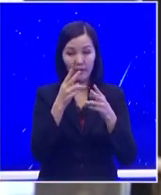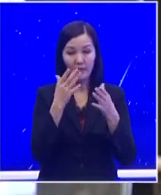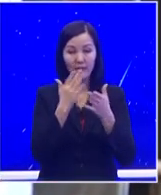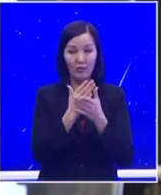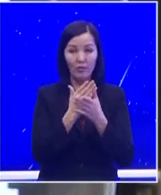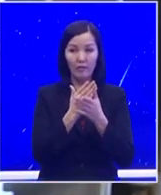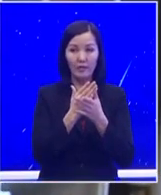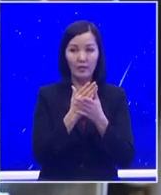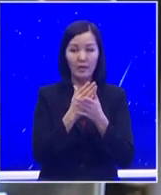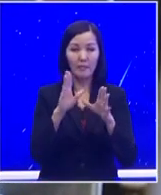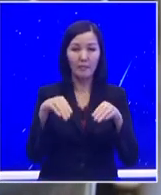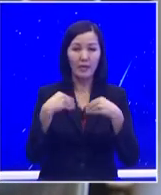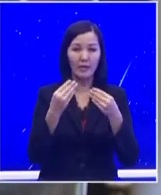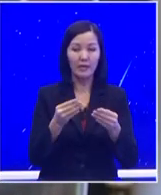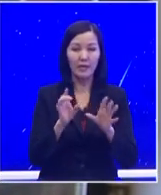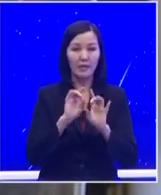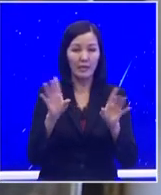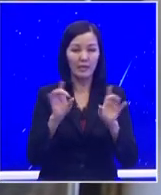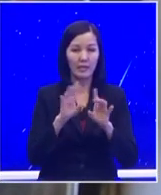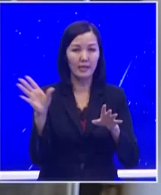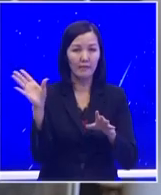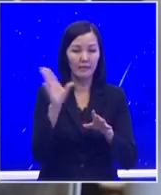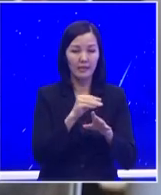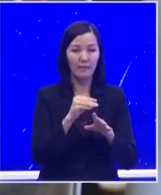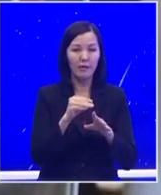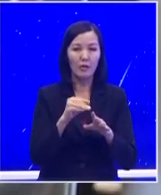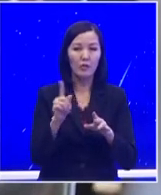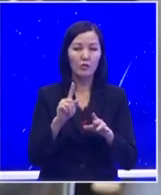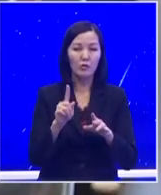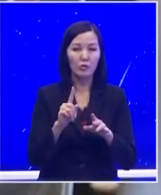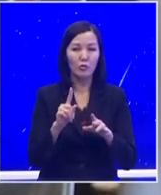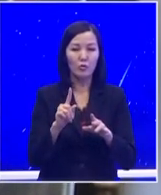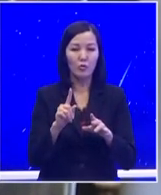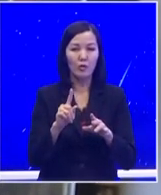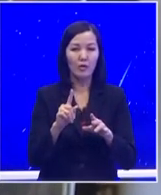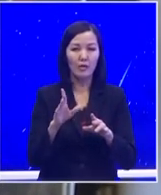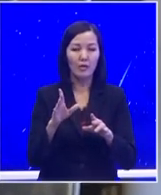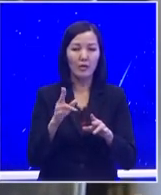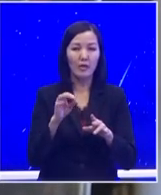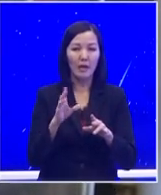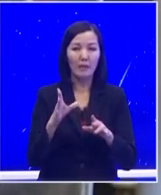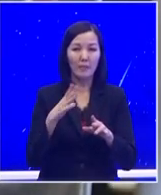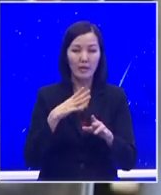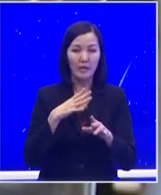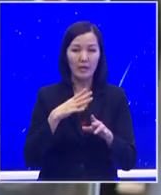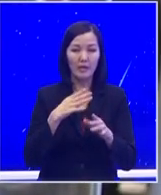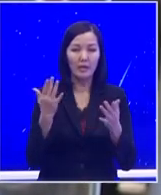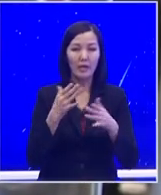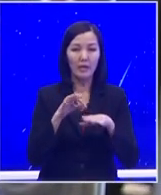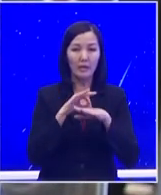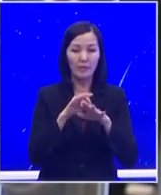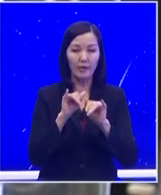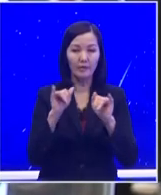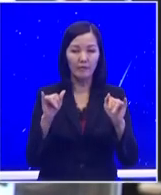видели, передать и рассказать всем, довести, что вот именно как было, как все это происходило и